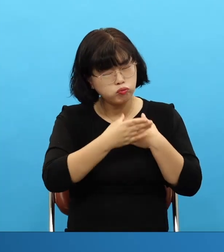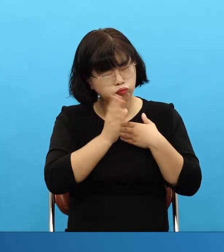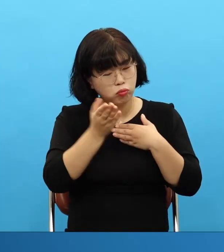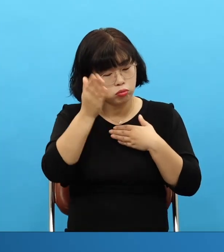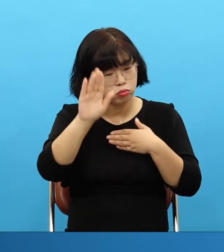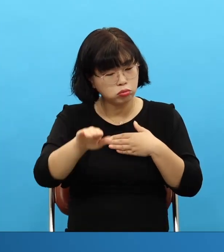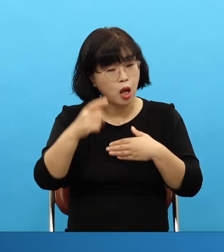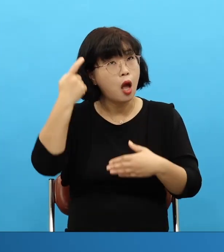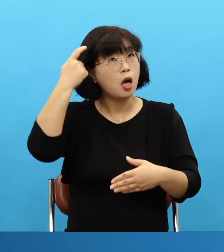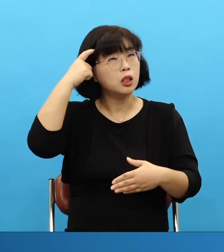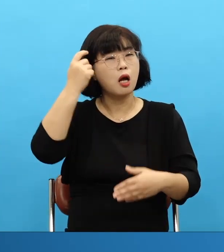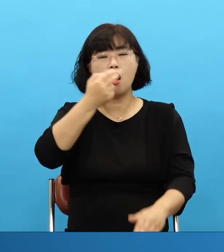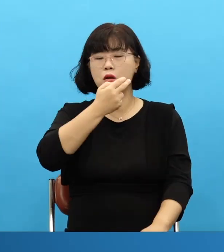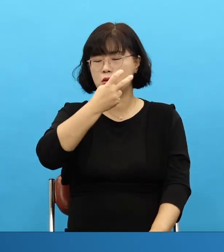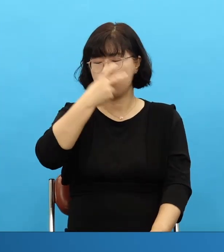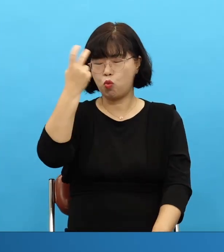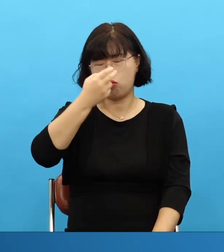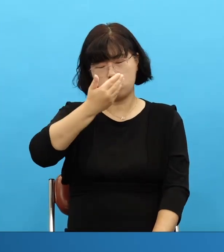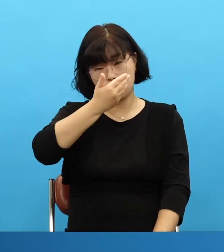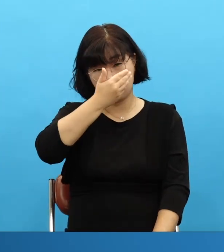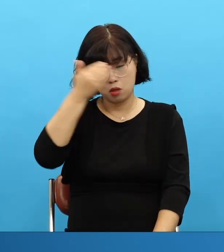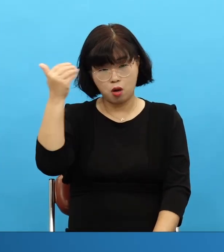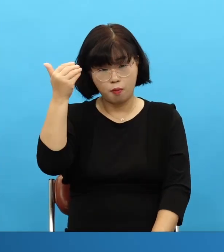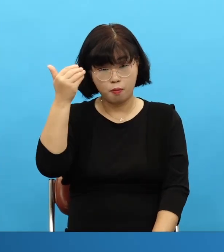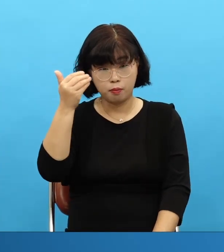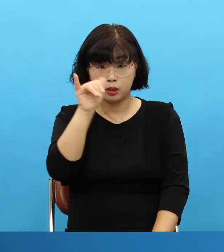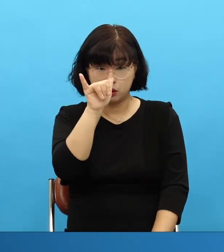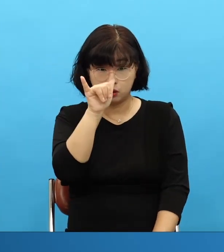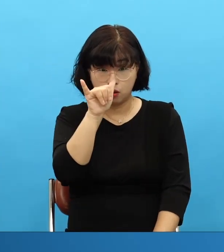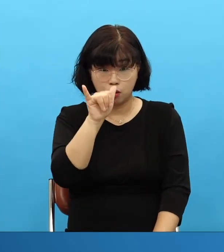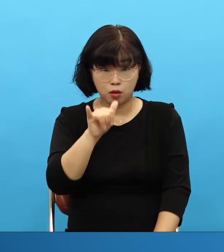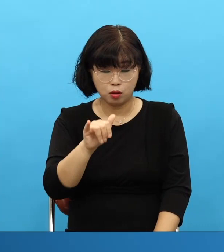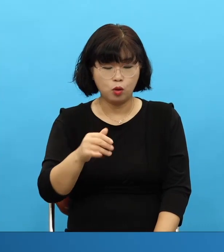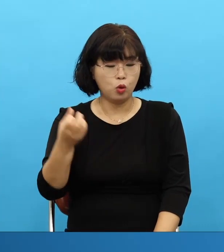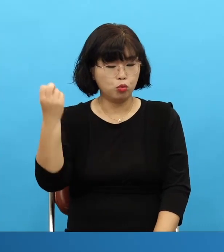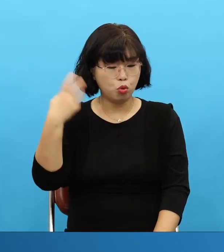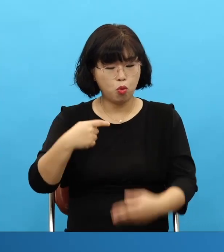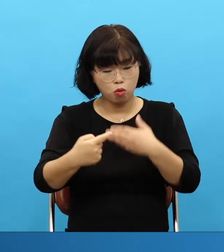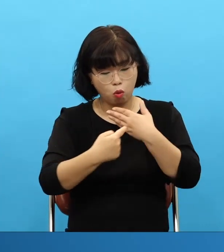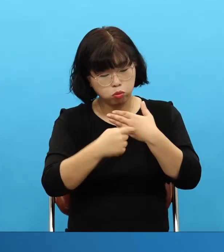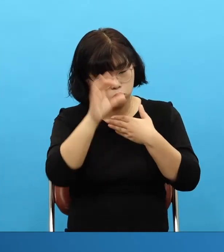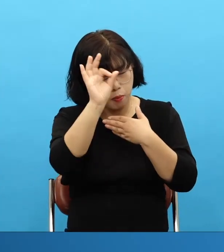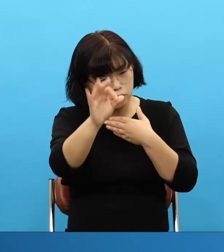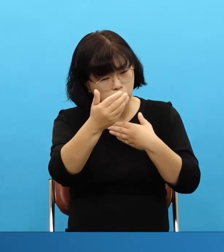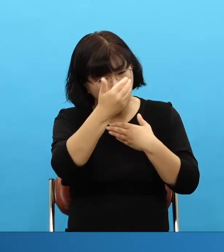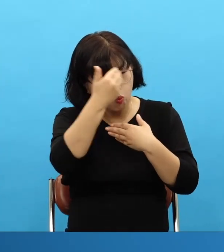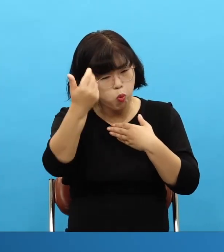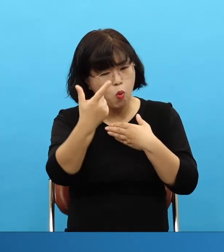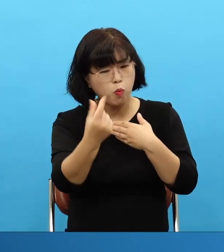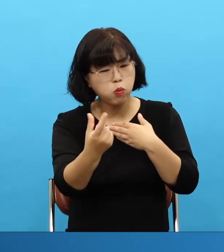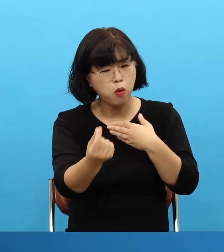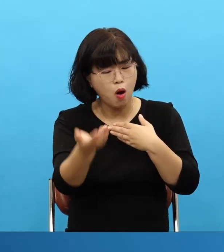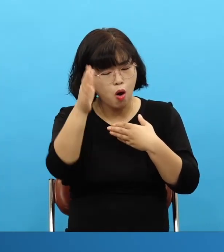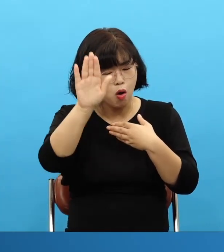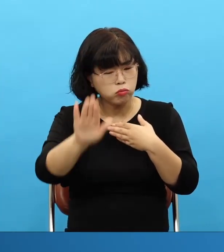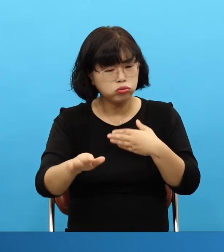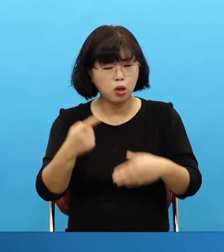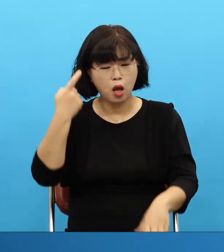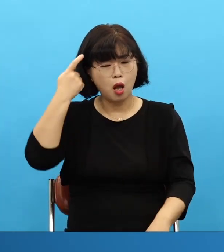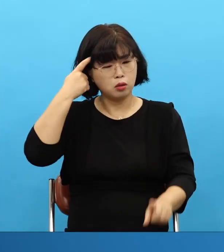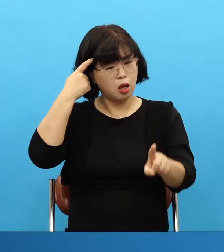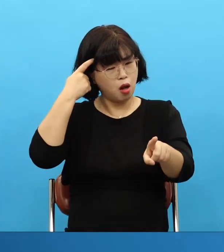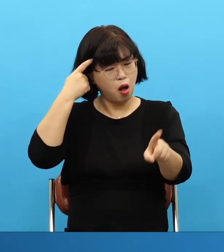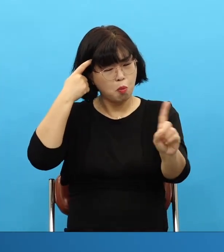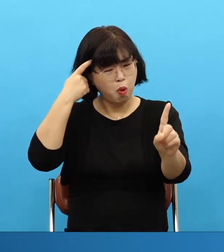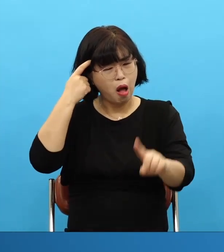반대로 젊은 사람 가운데도 노인이 있어요. And even among the young people, there are those who are very elderly in their thinking. 그 기준이 어디 있는 거